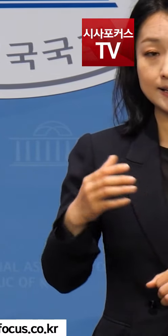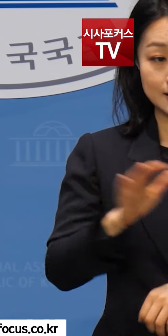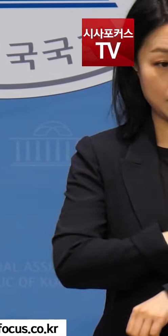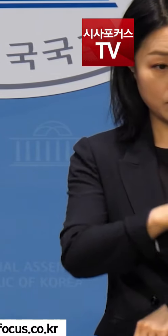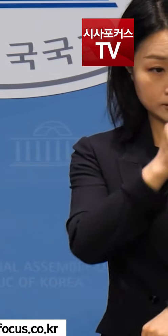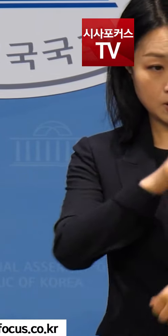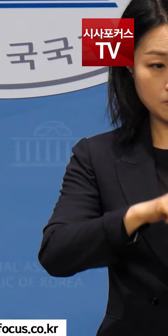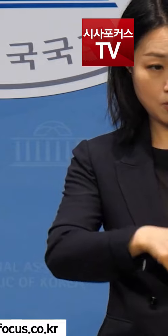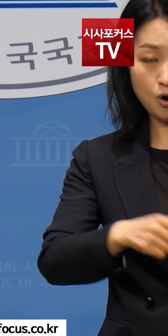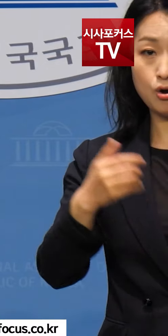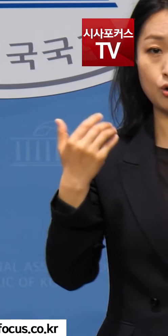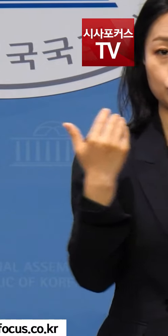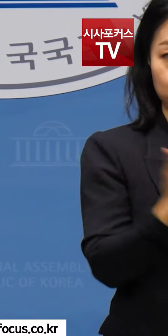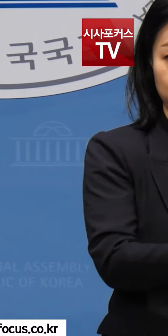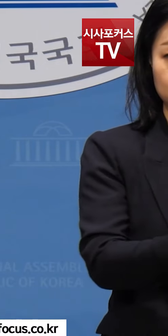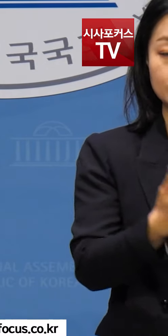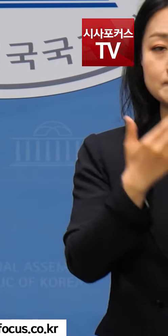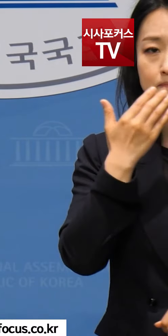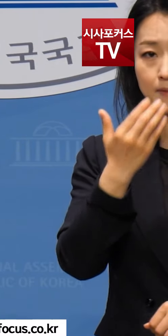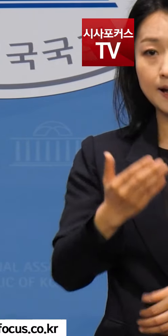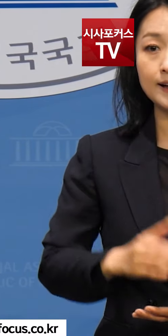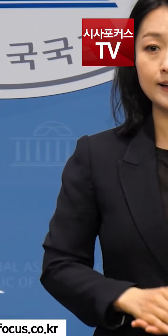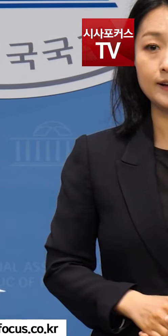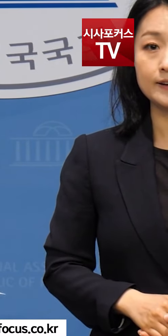책임자들에게 응당한 책임을 묻겠습니다.